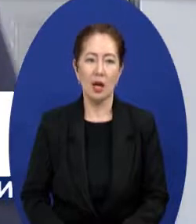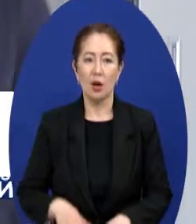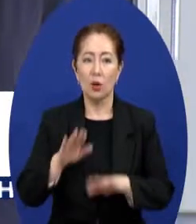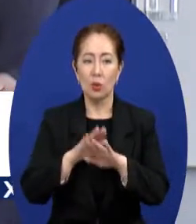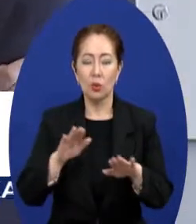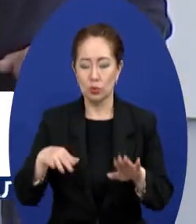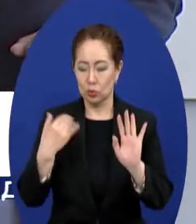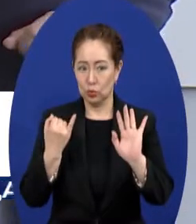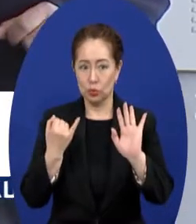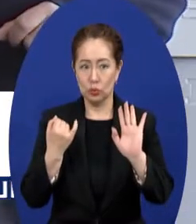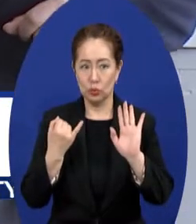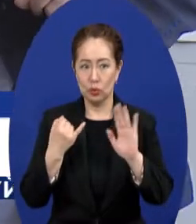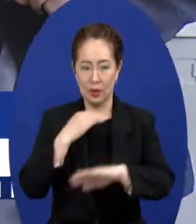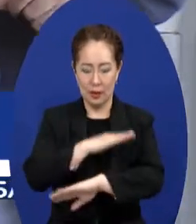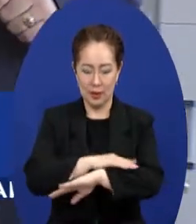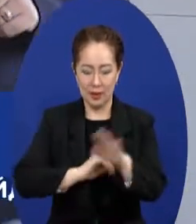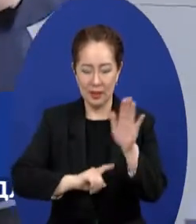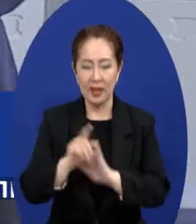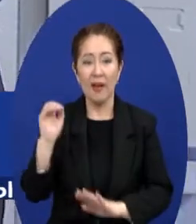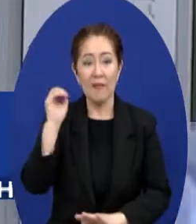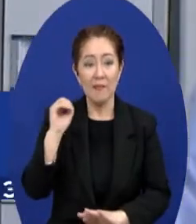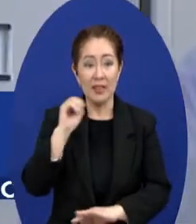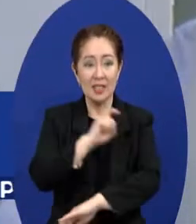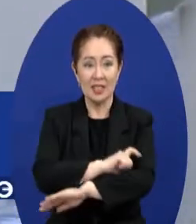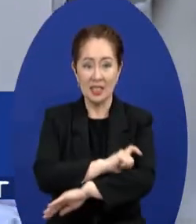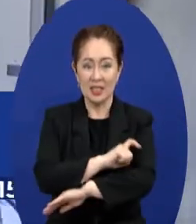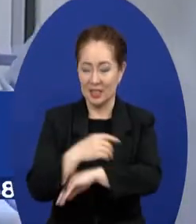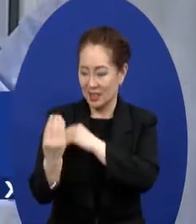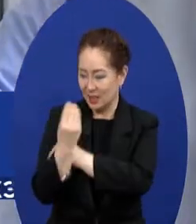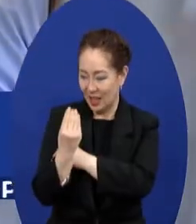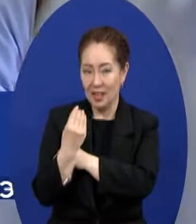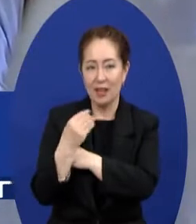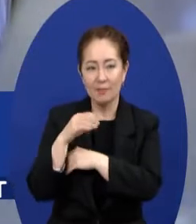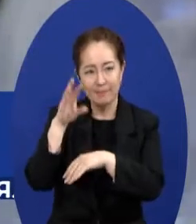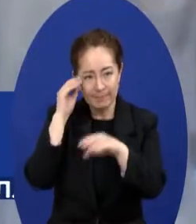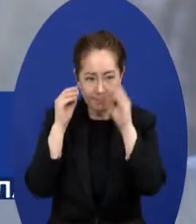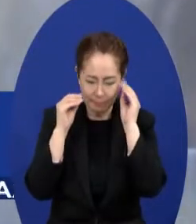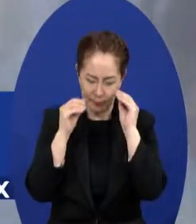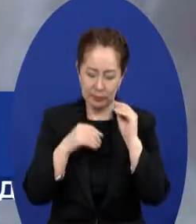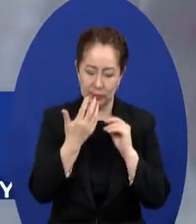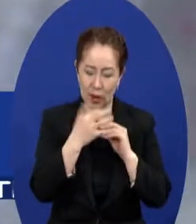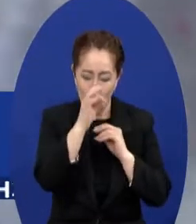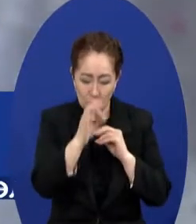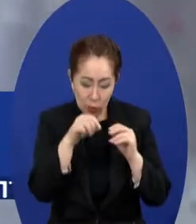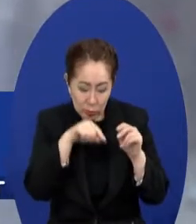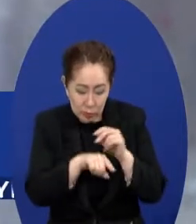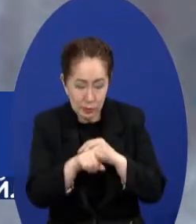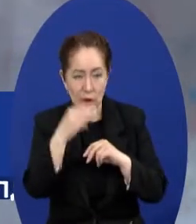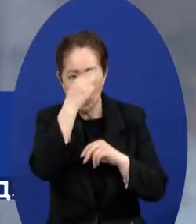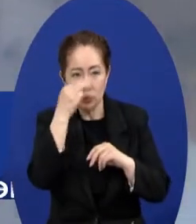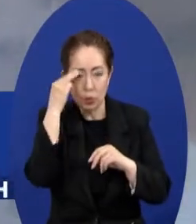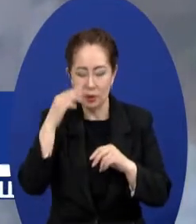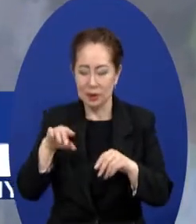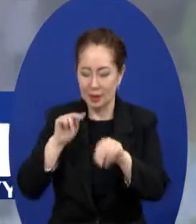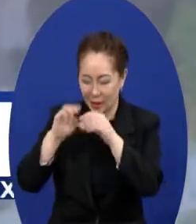Сурагчид 6 дугаар ангиас эхлэн физикийн хичээлийг үзэж эхэлдэг. Хөтөлбөр ёсоор хичээлийн 50 гаруй хувийг туршилтын болон лабораторийн орчинд